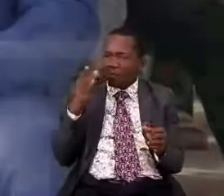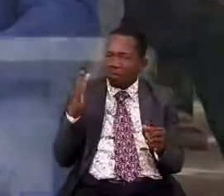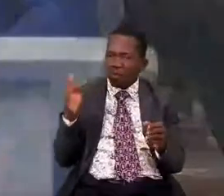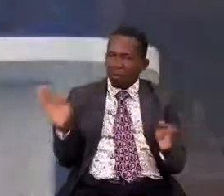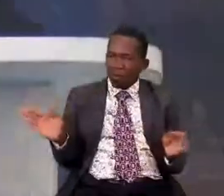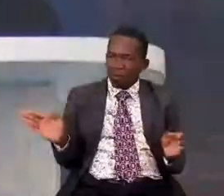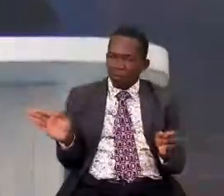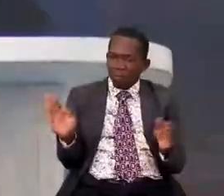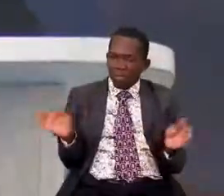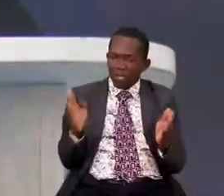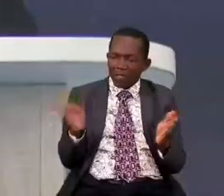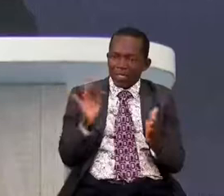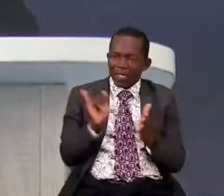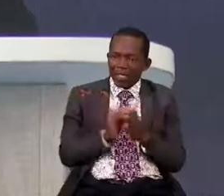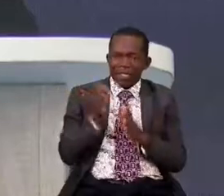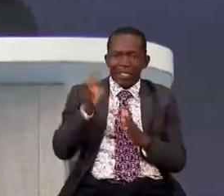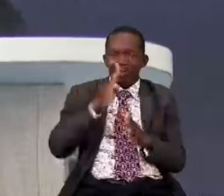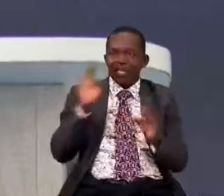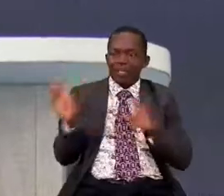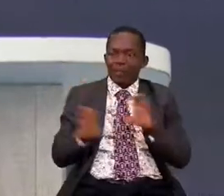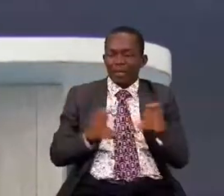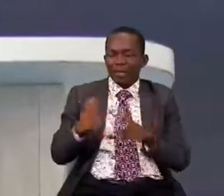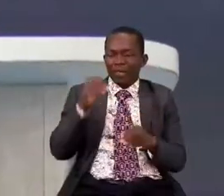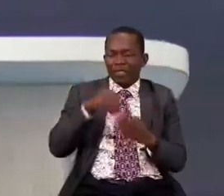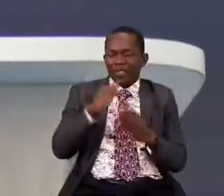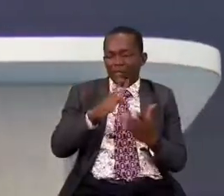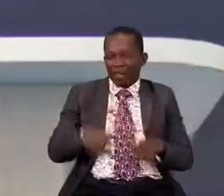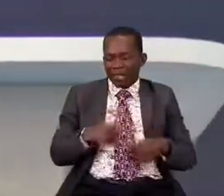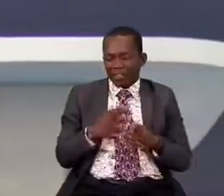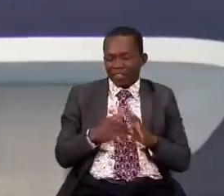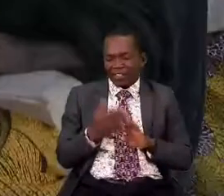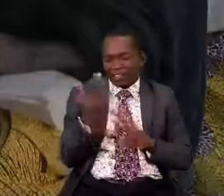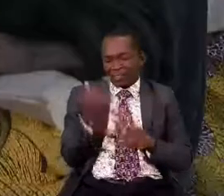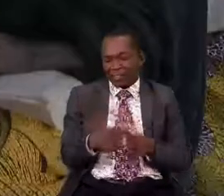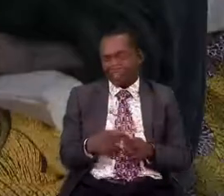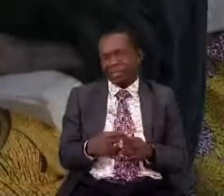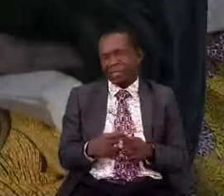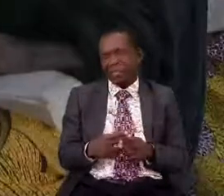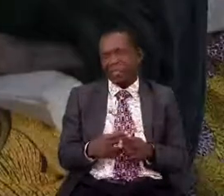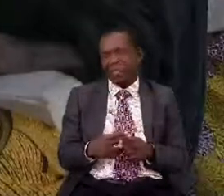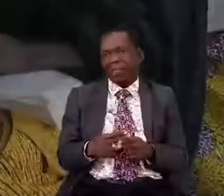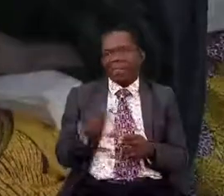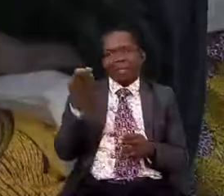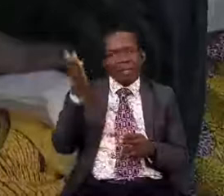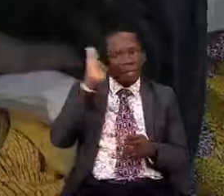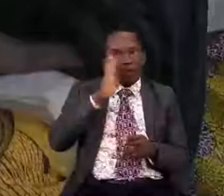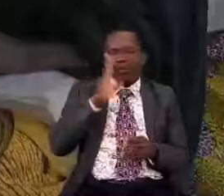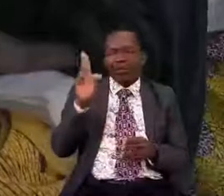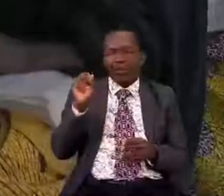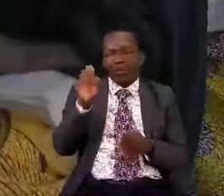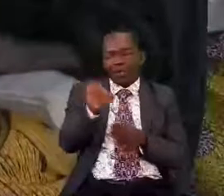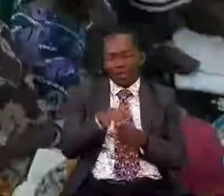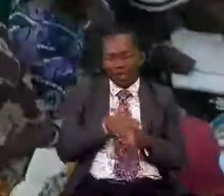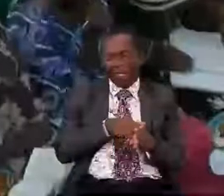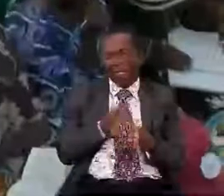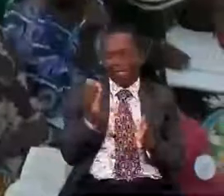Jésus. Il n'y aura pas de retard parce que le moment de l'accomplissement est venu.